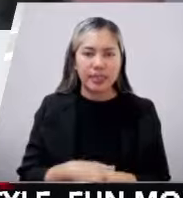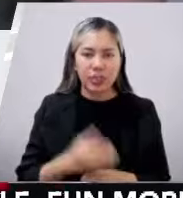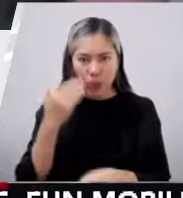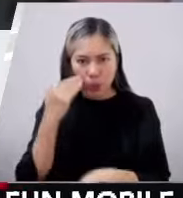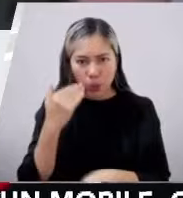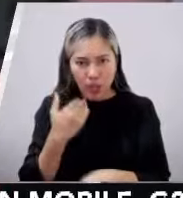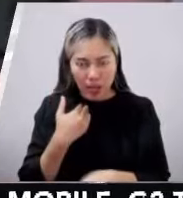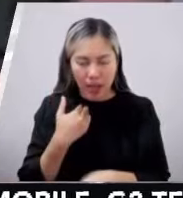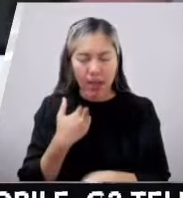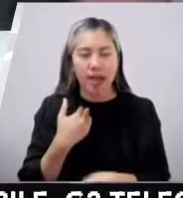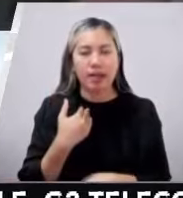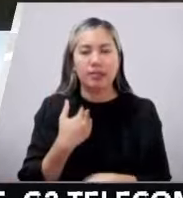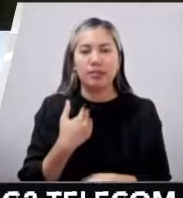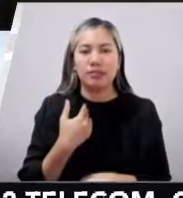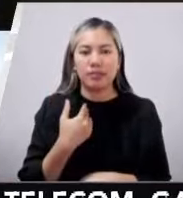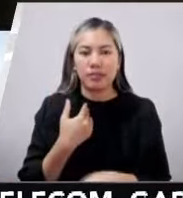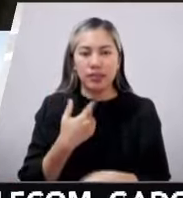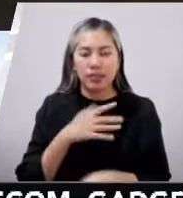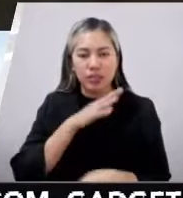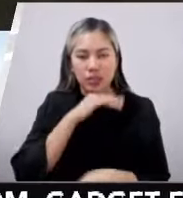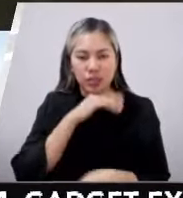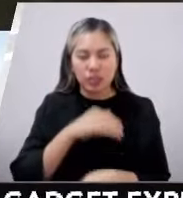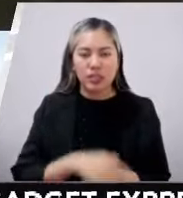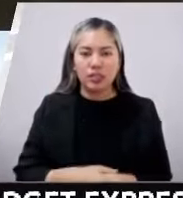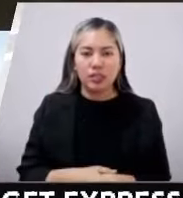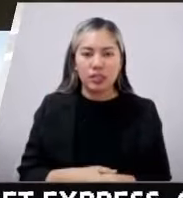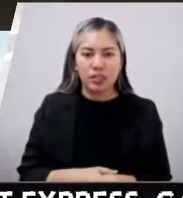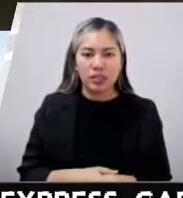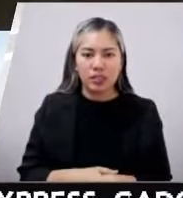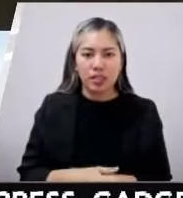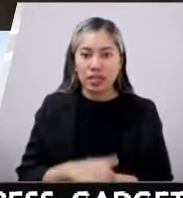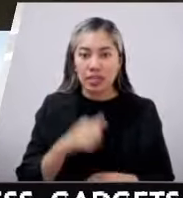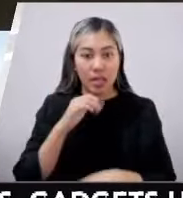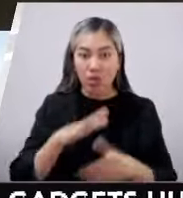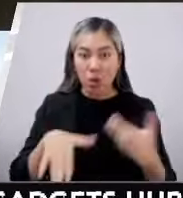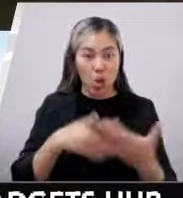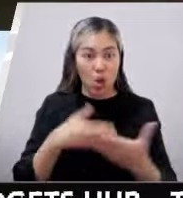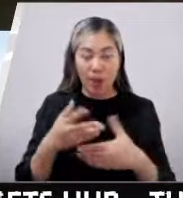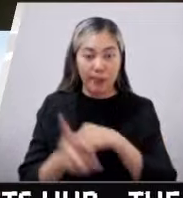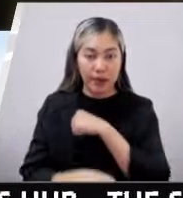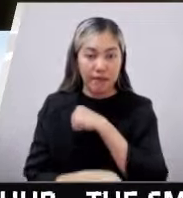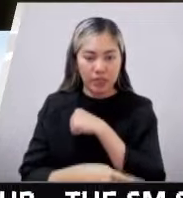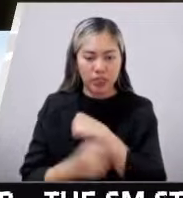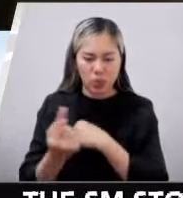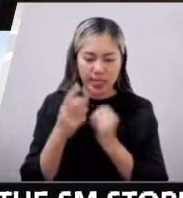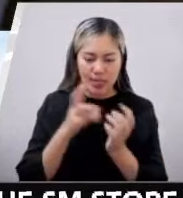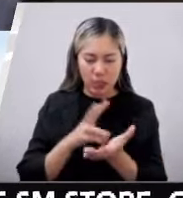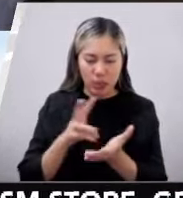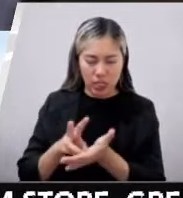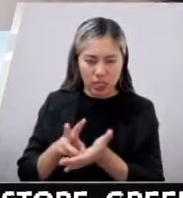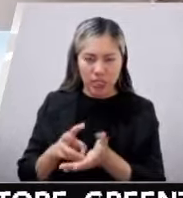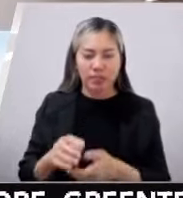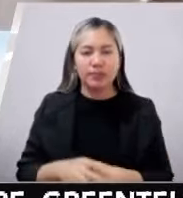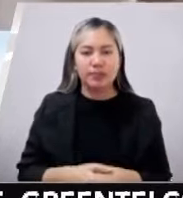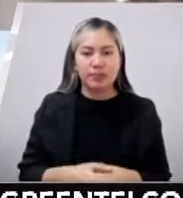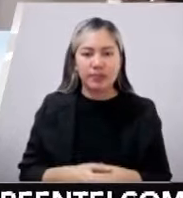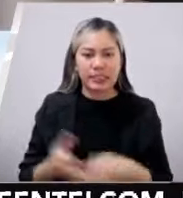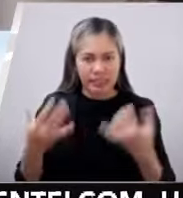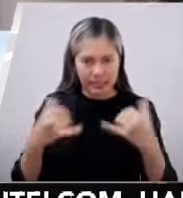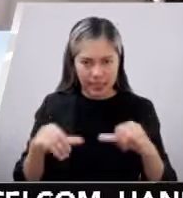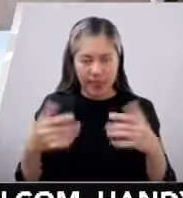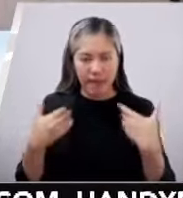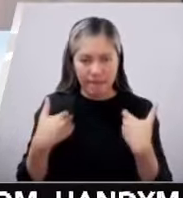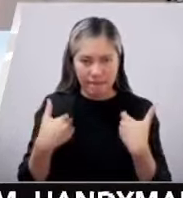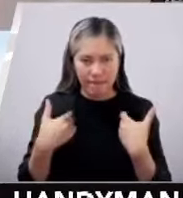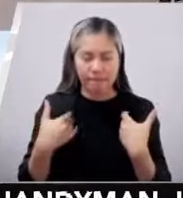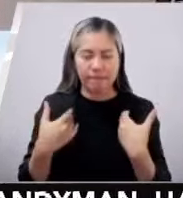ang lockdown ngayon, hindi naman buong municipality or buong probinsya. Kaya movement of ano, magkakaroon pa rin ng movement. Sabi